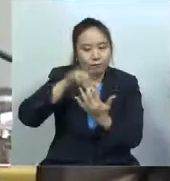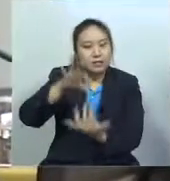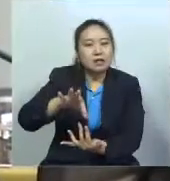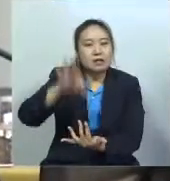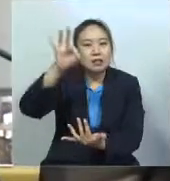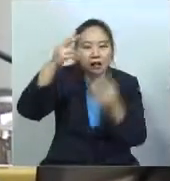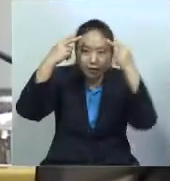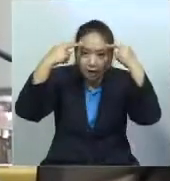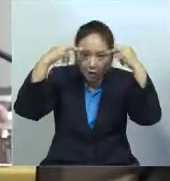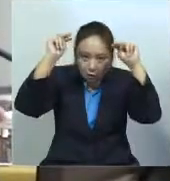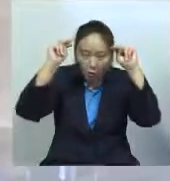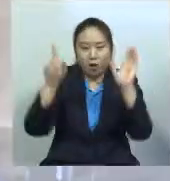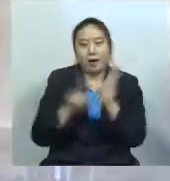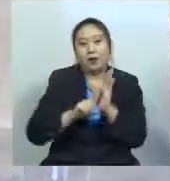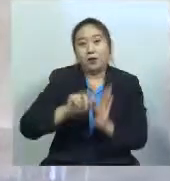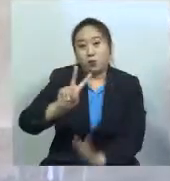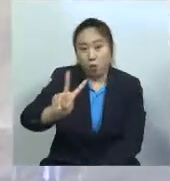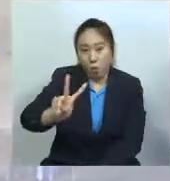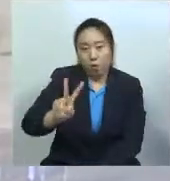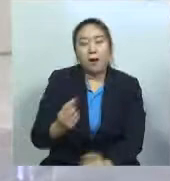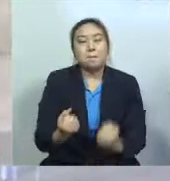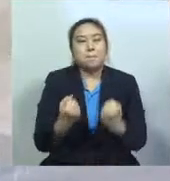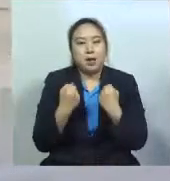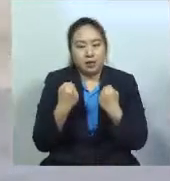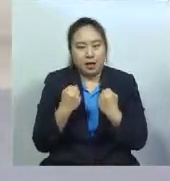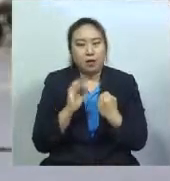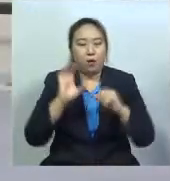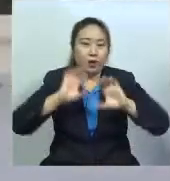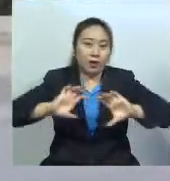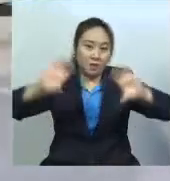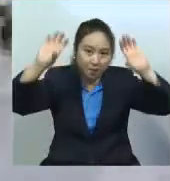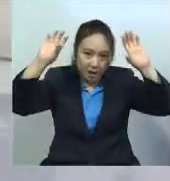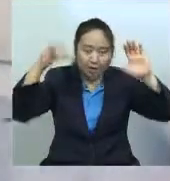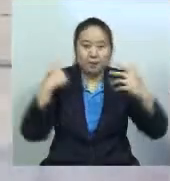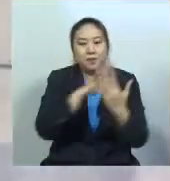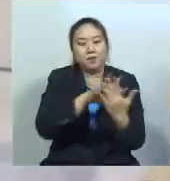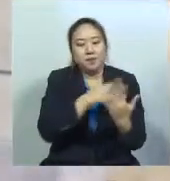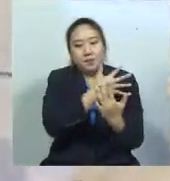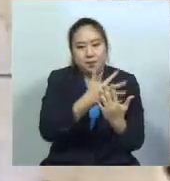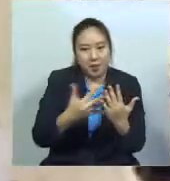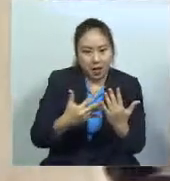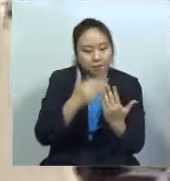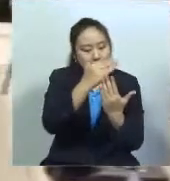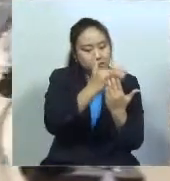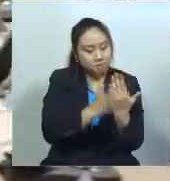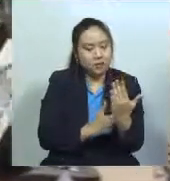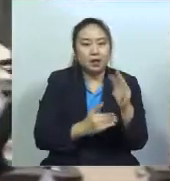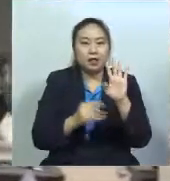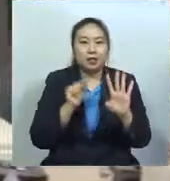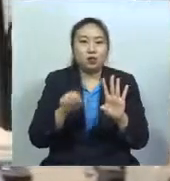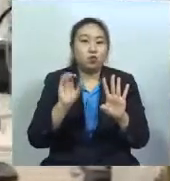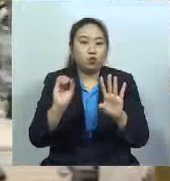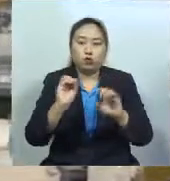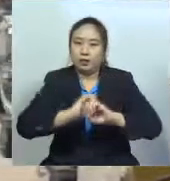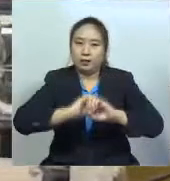กรัฐมนตรีสมัยที่2และให้ความมั่นใจในเสถียรภาพของรัฐบาลที่มียุทธศาสตร์และนโยบาย 4.0